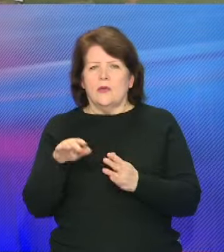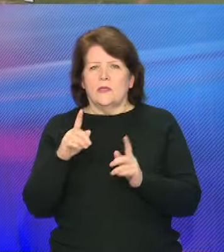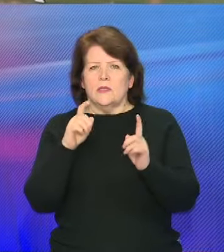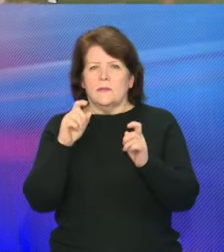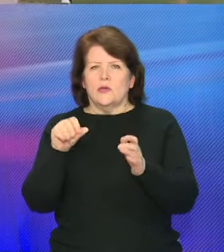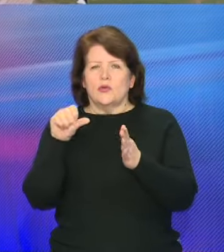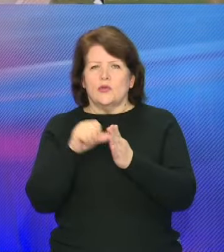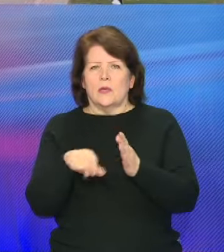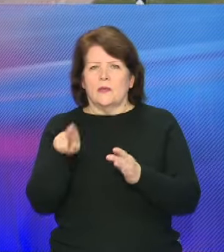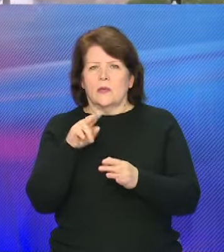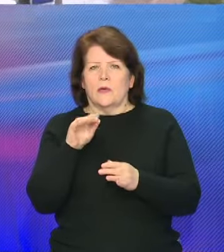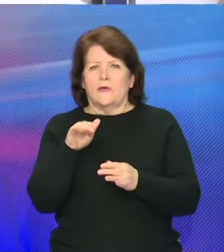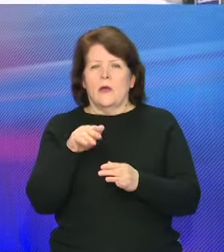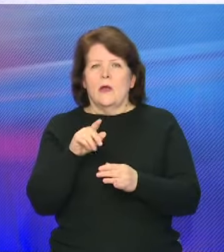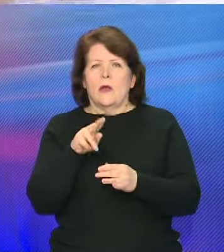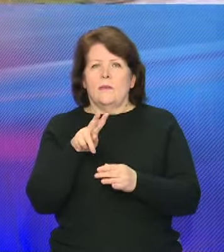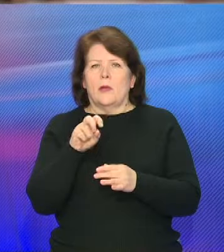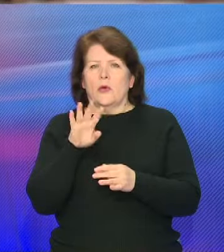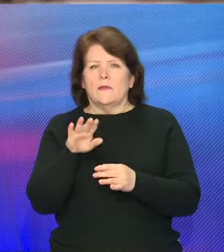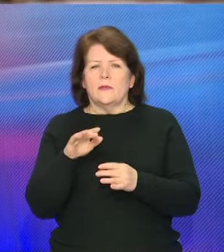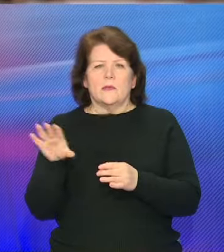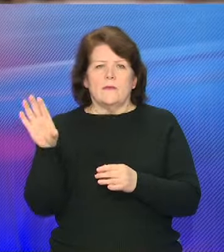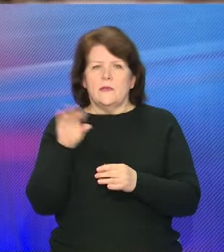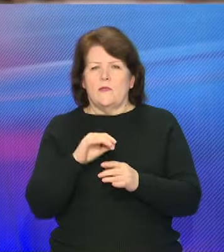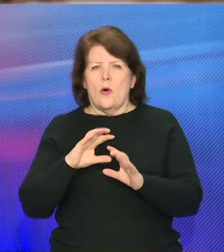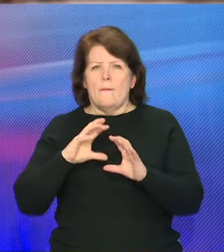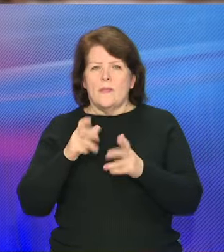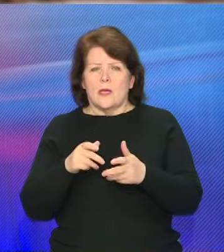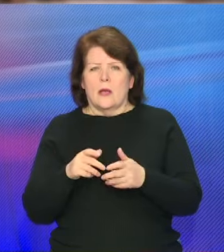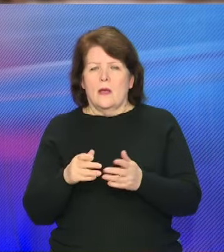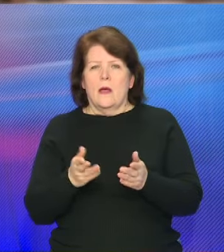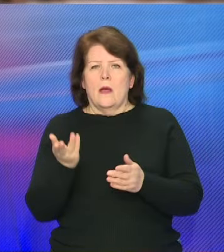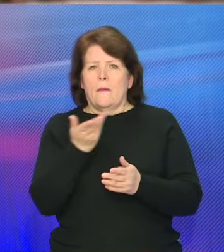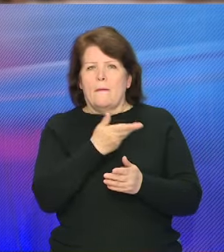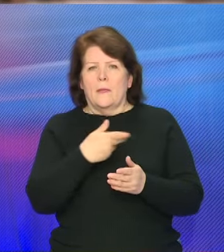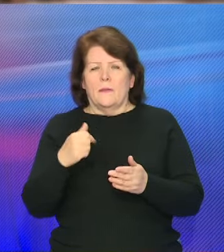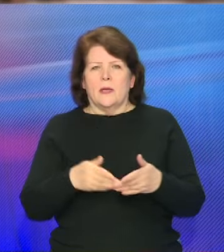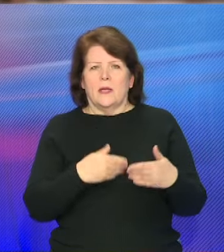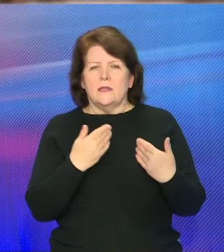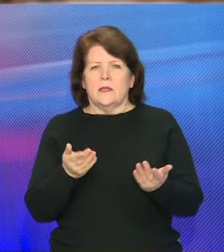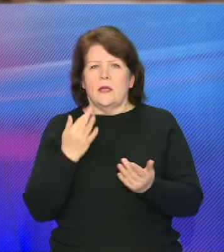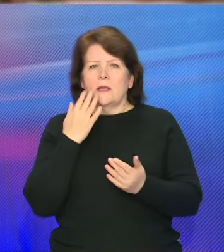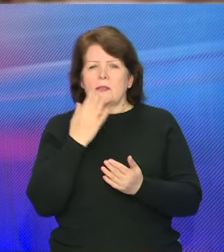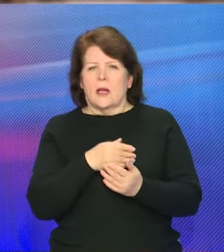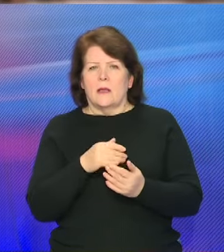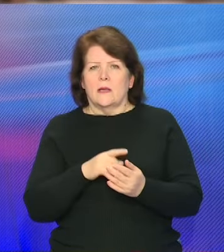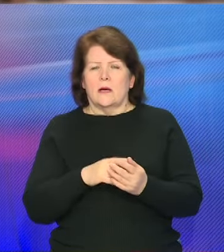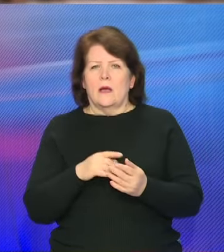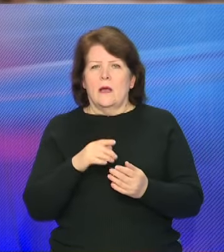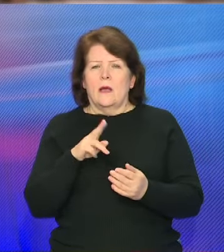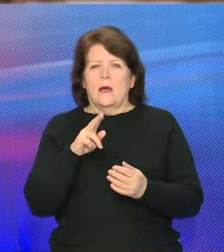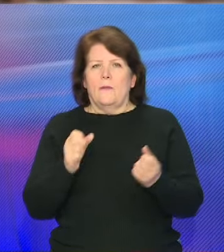ведомых дрифт-пилотов из усяго свету. Мы пригласили иностранных пилотов, которые дрифтят на